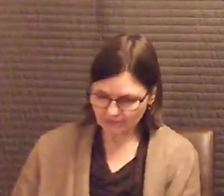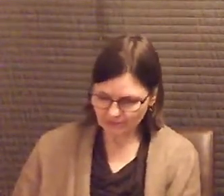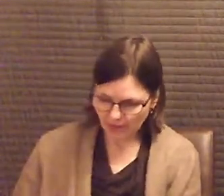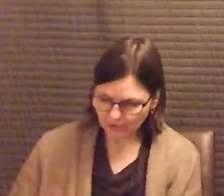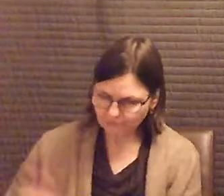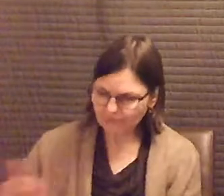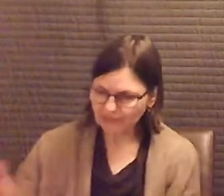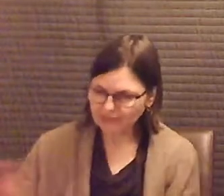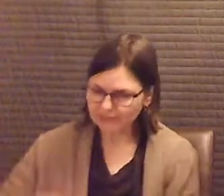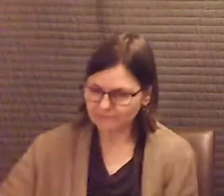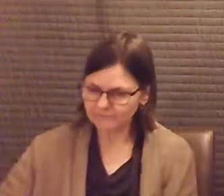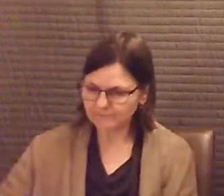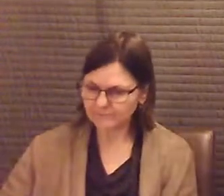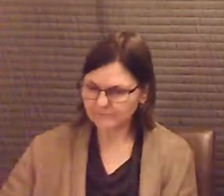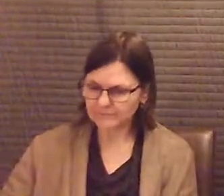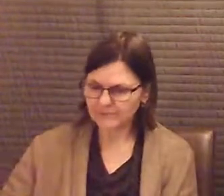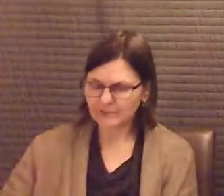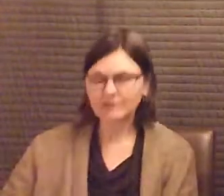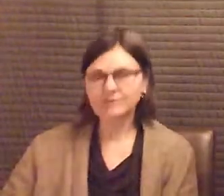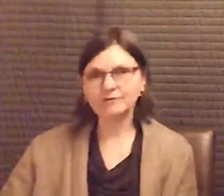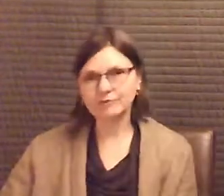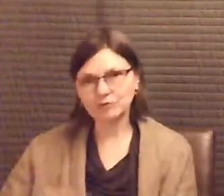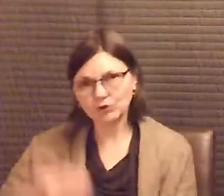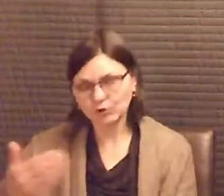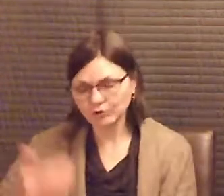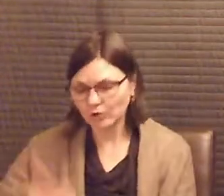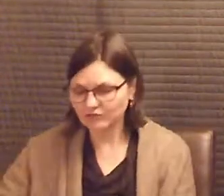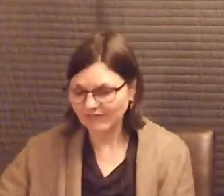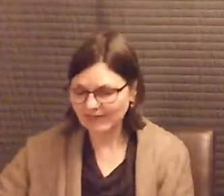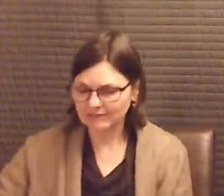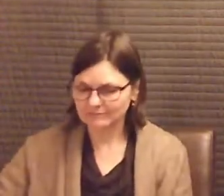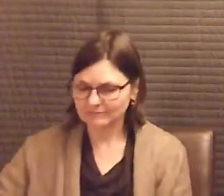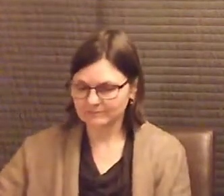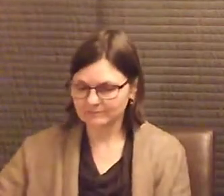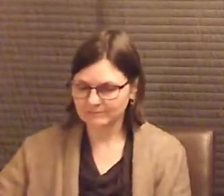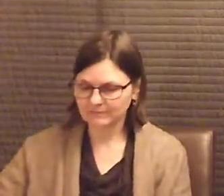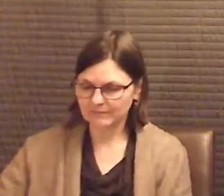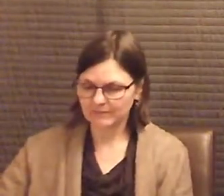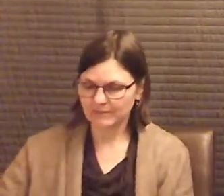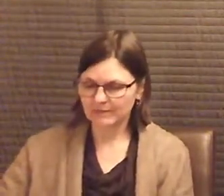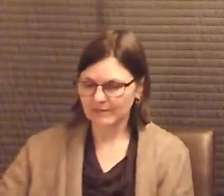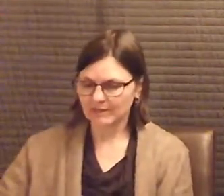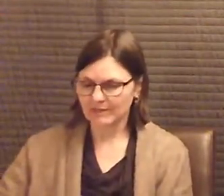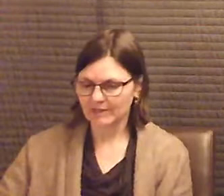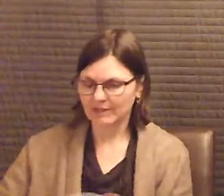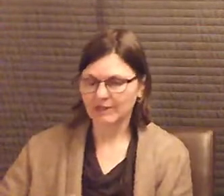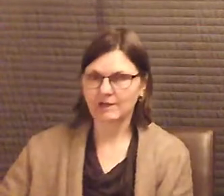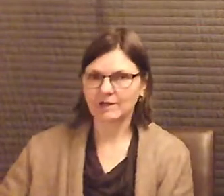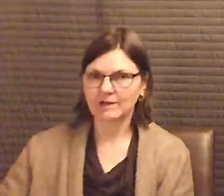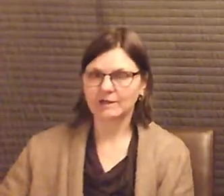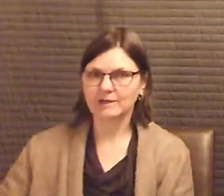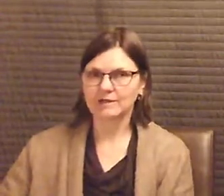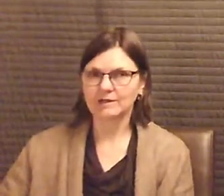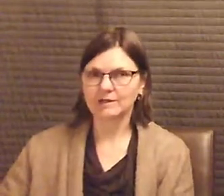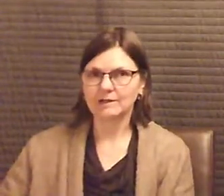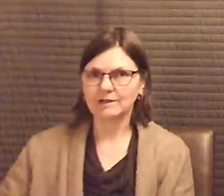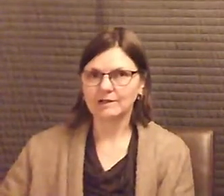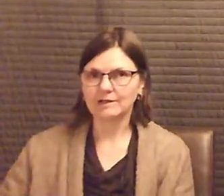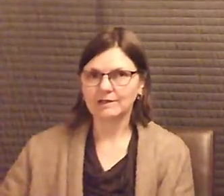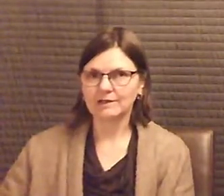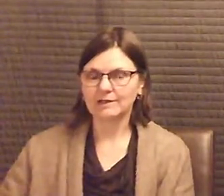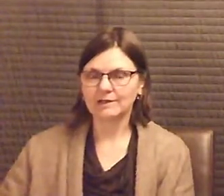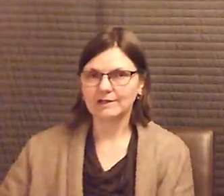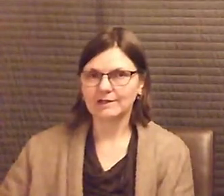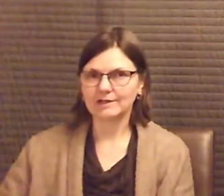hem getuigt van en op welke wijze van hun goddeloze deeg leesbrillen waaraan politie eruit als ik doen dan de jas